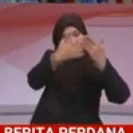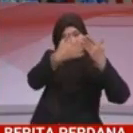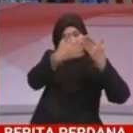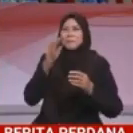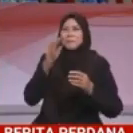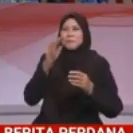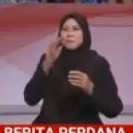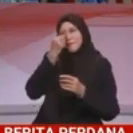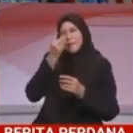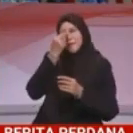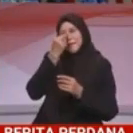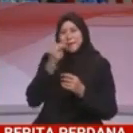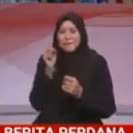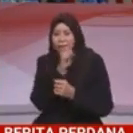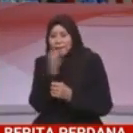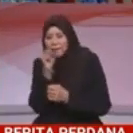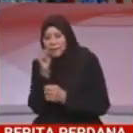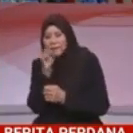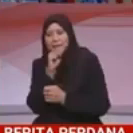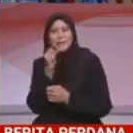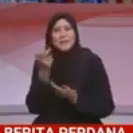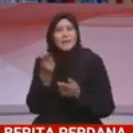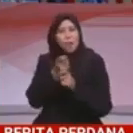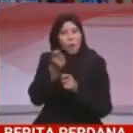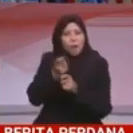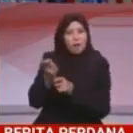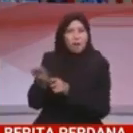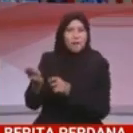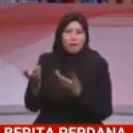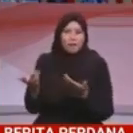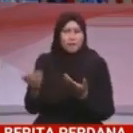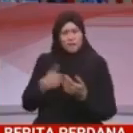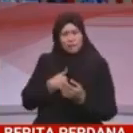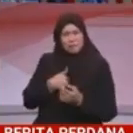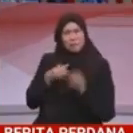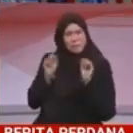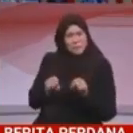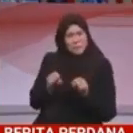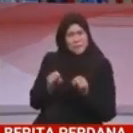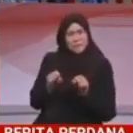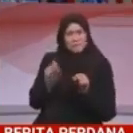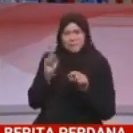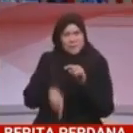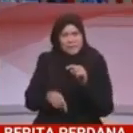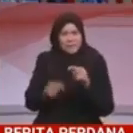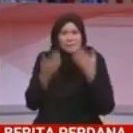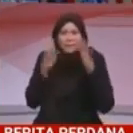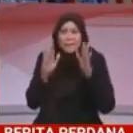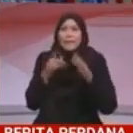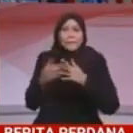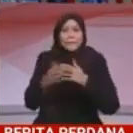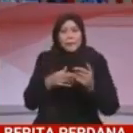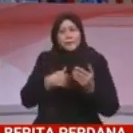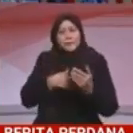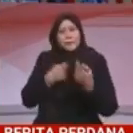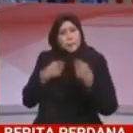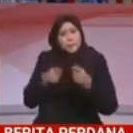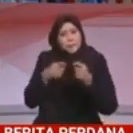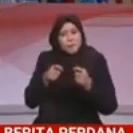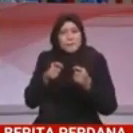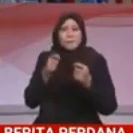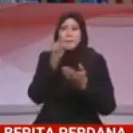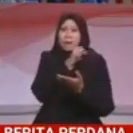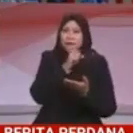rasa kan. Jadi kena menyanyi apa semualah. Boleh ke tak boleh kan? Saya terfikir benda tu. Jadi saya cuba menghayati lagu dia apa